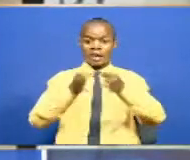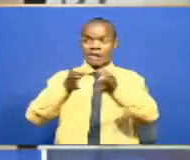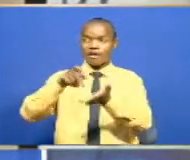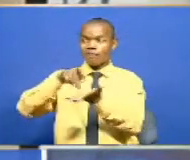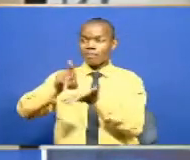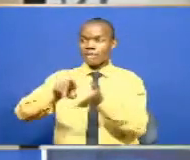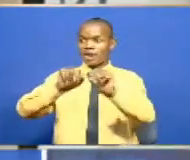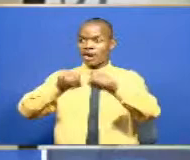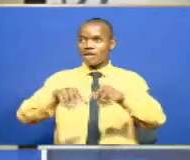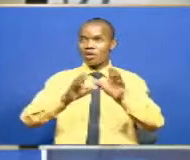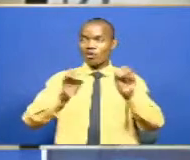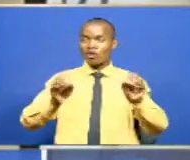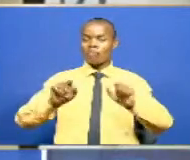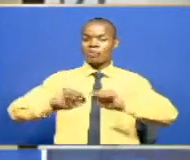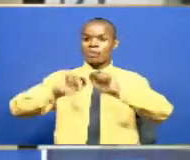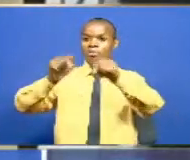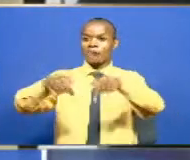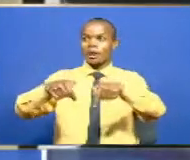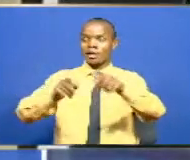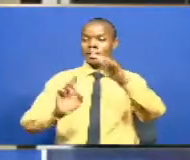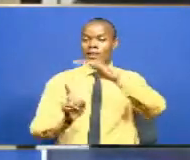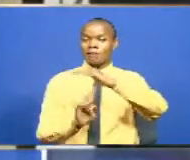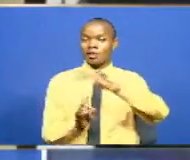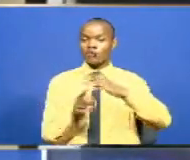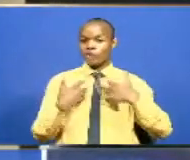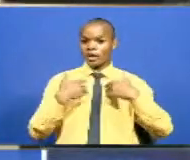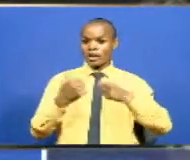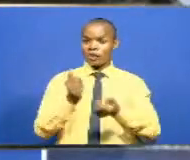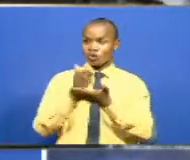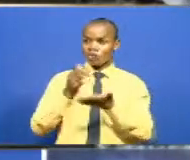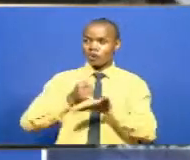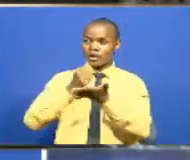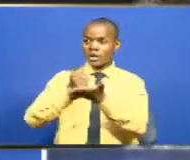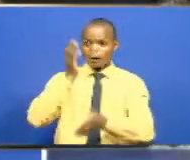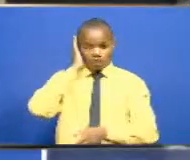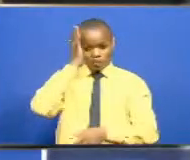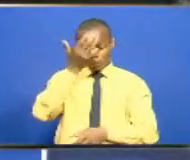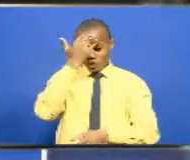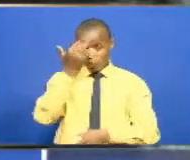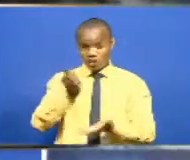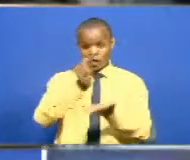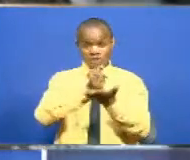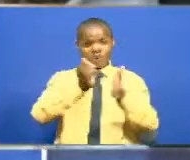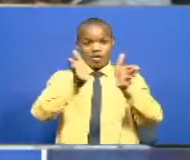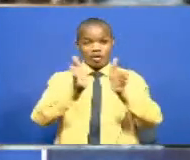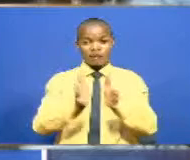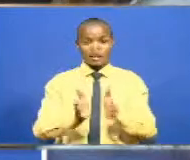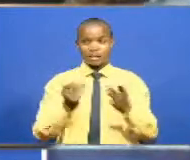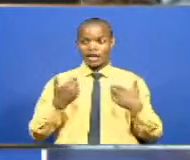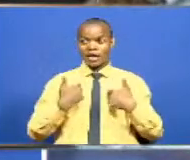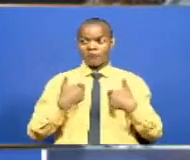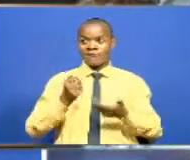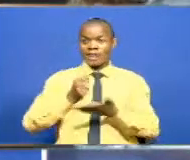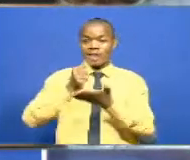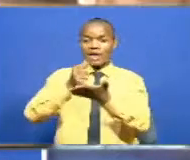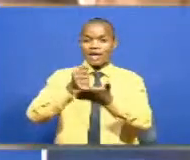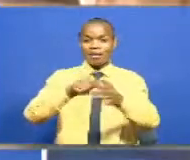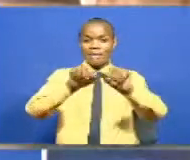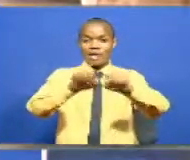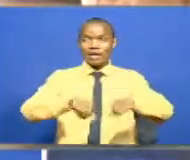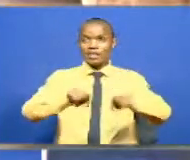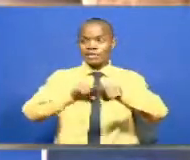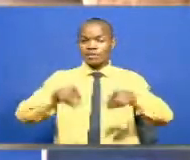kama National Youth Council, Ministry of Health, watakusaidia. Manake tuko na officers mashinani ambao wanaweza kusaidia na wanaweza